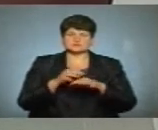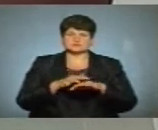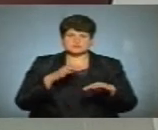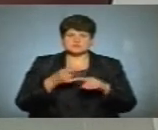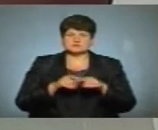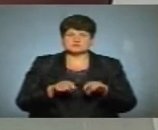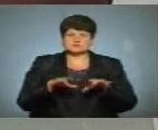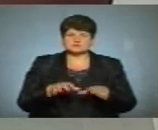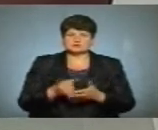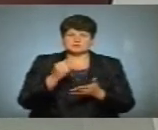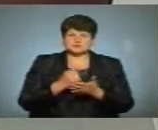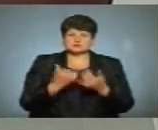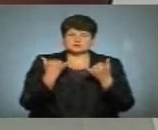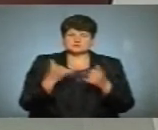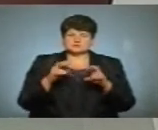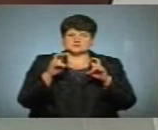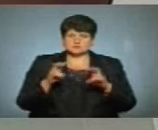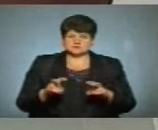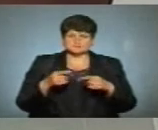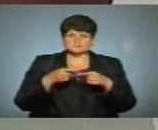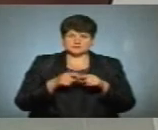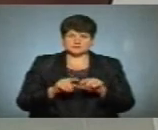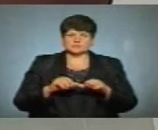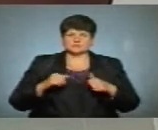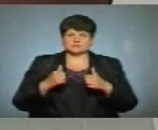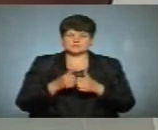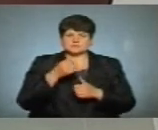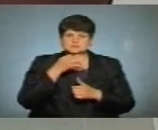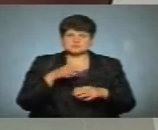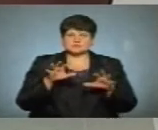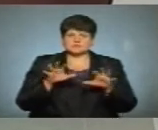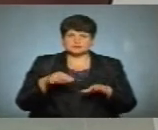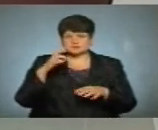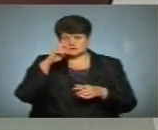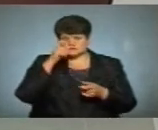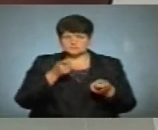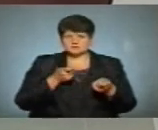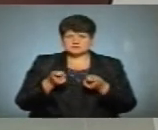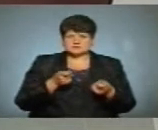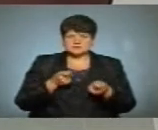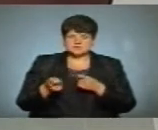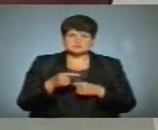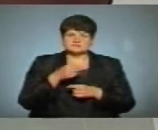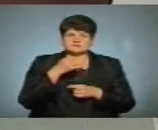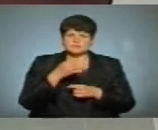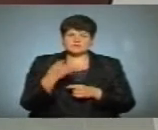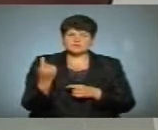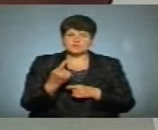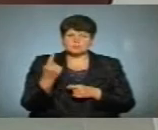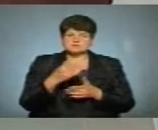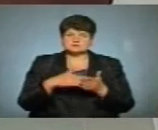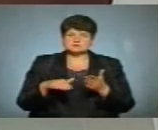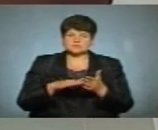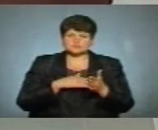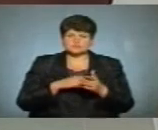рішення ухвалили сьогодні на засіданні техногенної комісії, розповів голова облдержадміністрації Володимир Труш. За його словами, в області